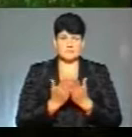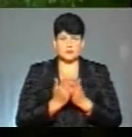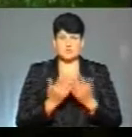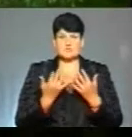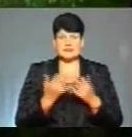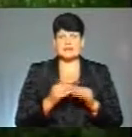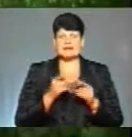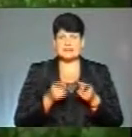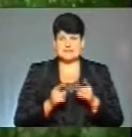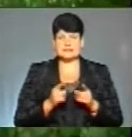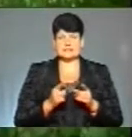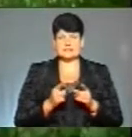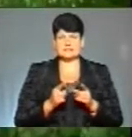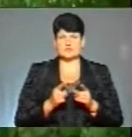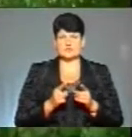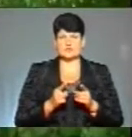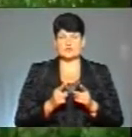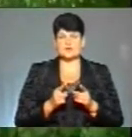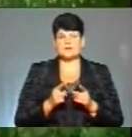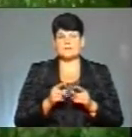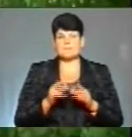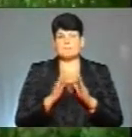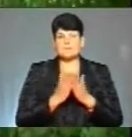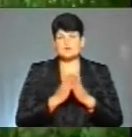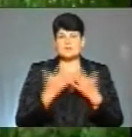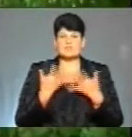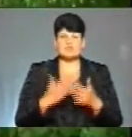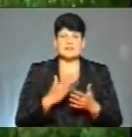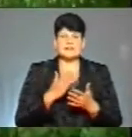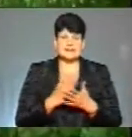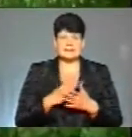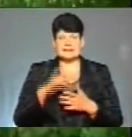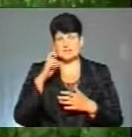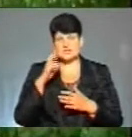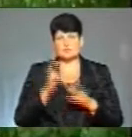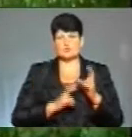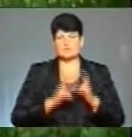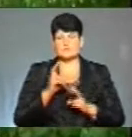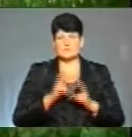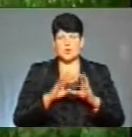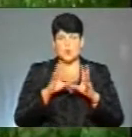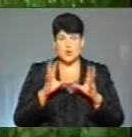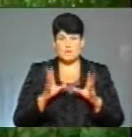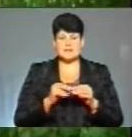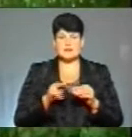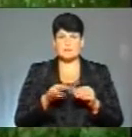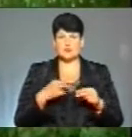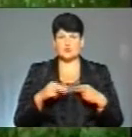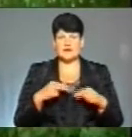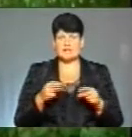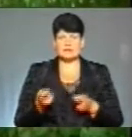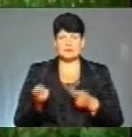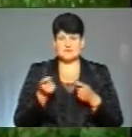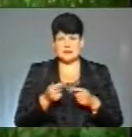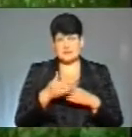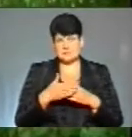підручниками, оскільки діють стандарти нової української школи. Підручники вже є на державному підприємстві об'єднання по торгівлі і постачанню,